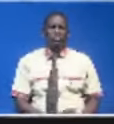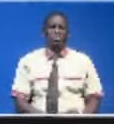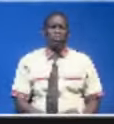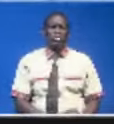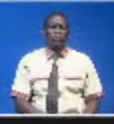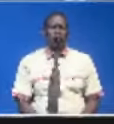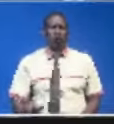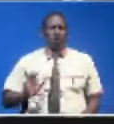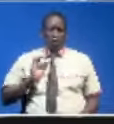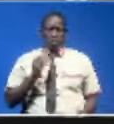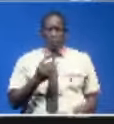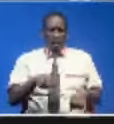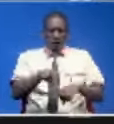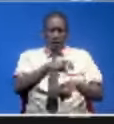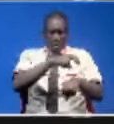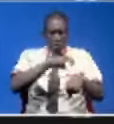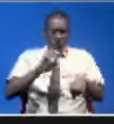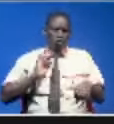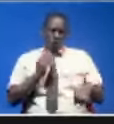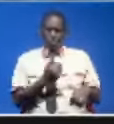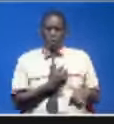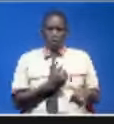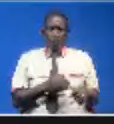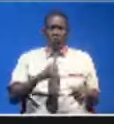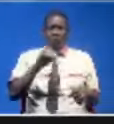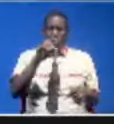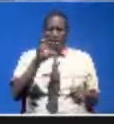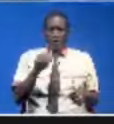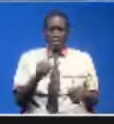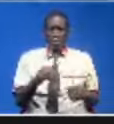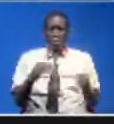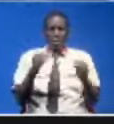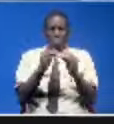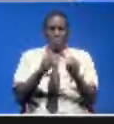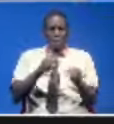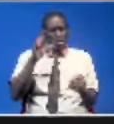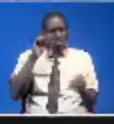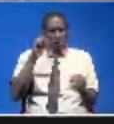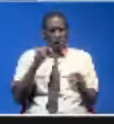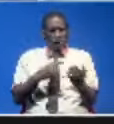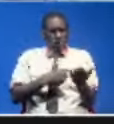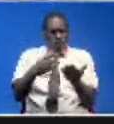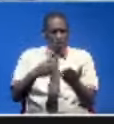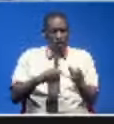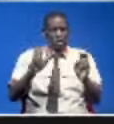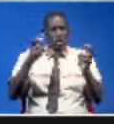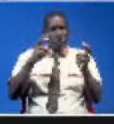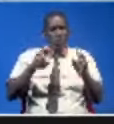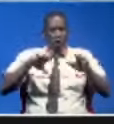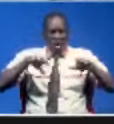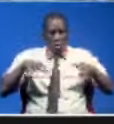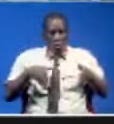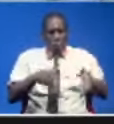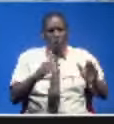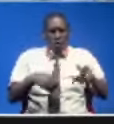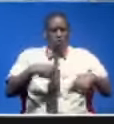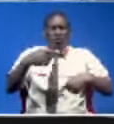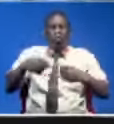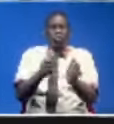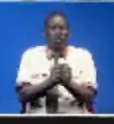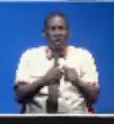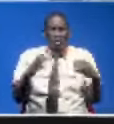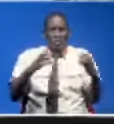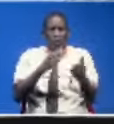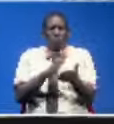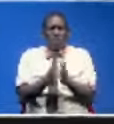Kamati ya kitaifa ya baraza la chama cha ODM kinakongamana Mombasa kujadiliana masuala na jinsi ya kusonga mbele na chama bila kinara